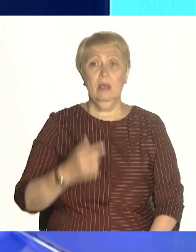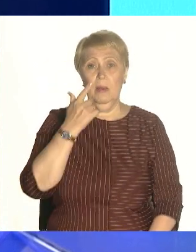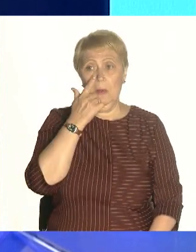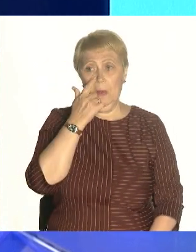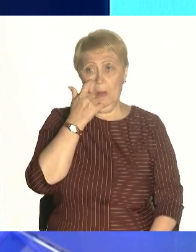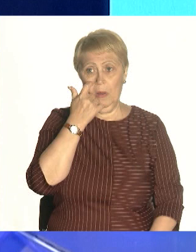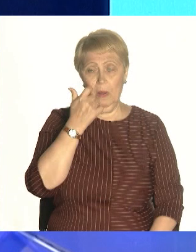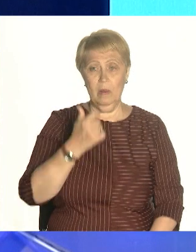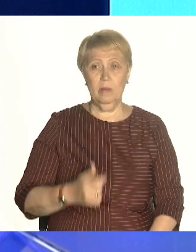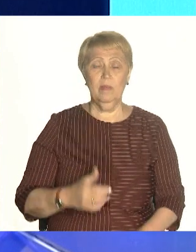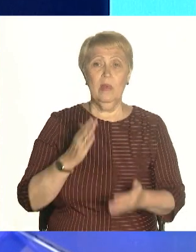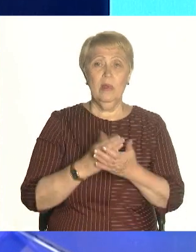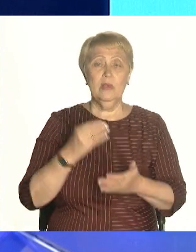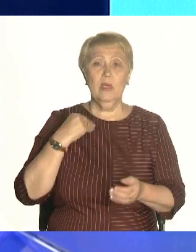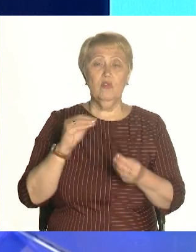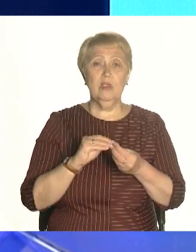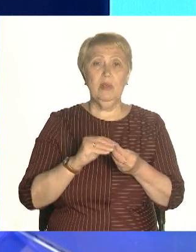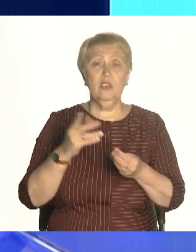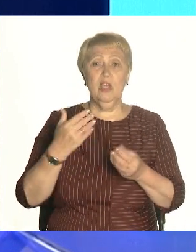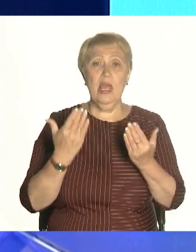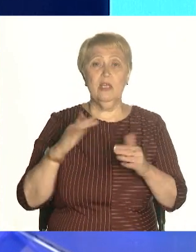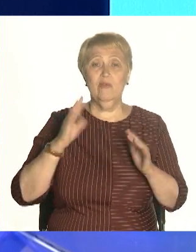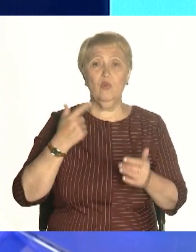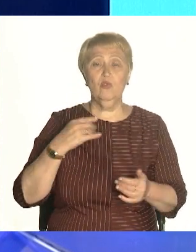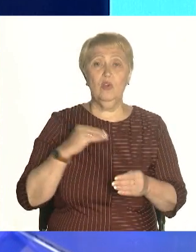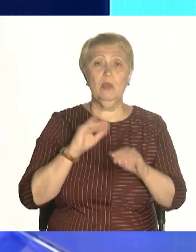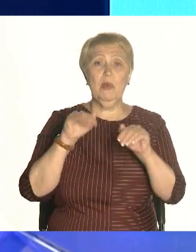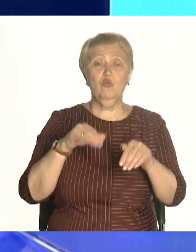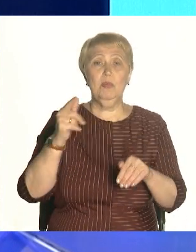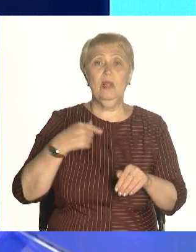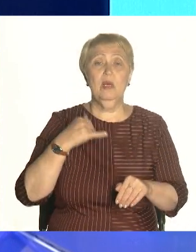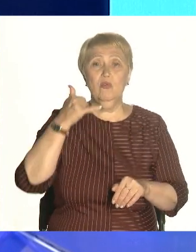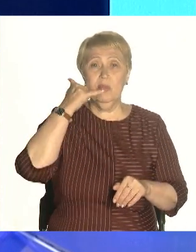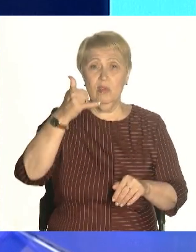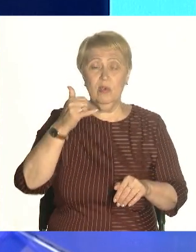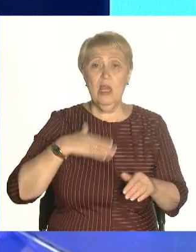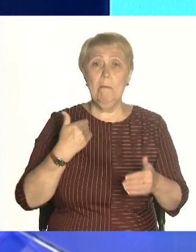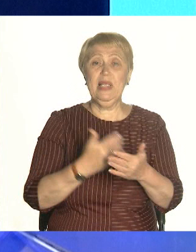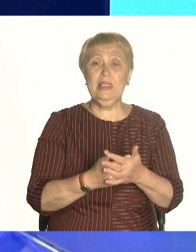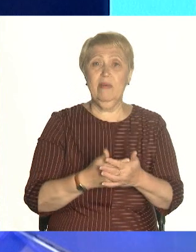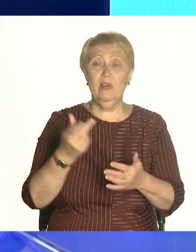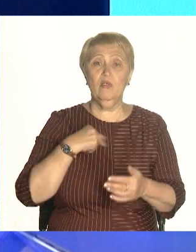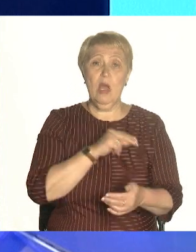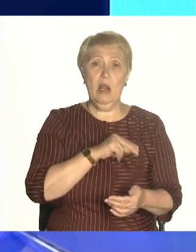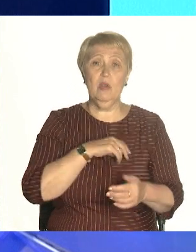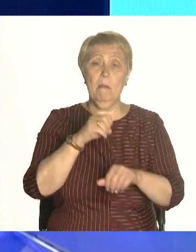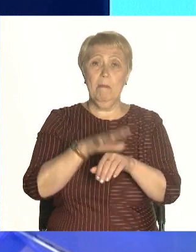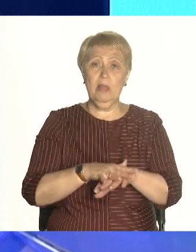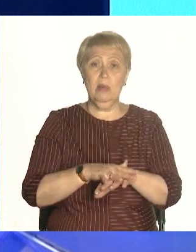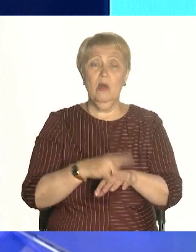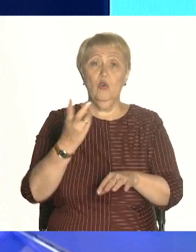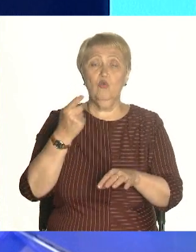То есть прежде всего, если вам поступил звонок и представили сотрудниками банка, нужно данное